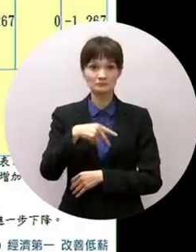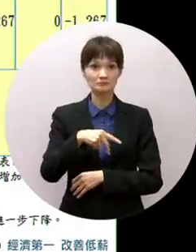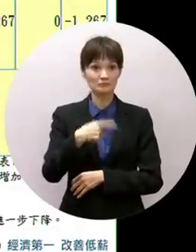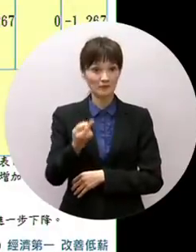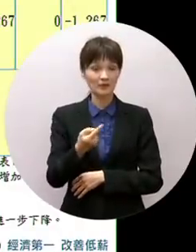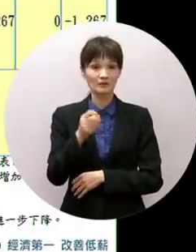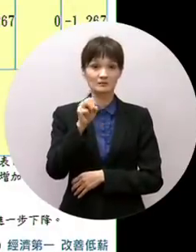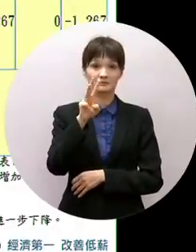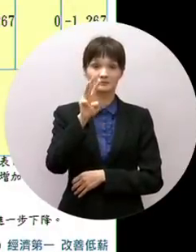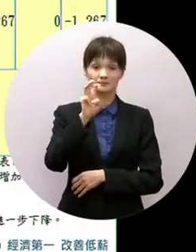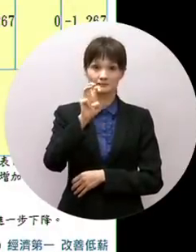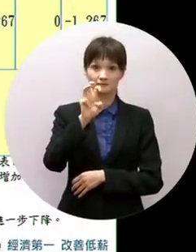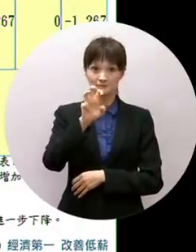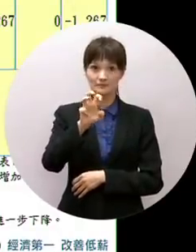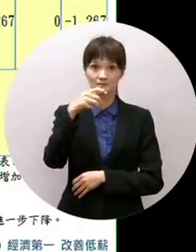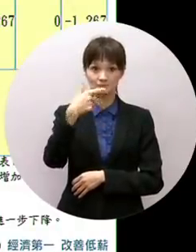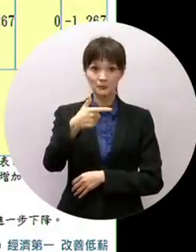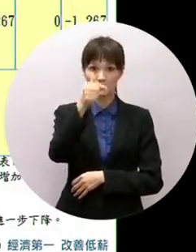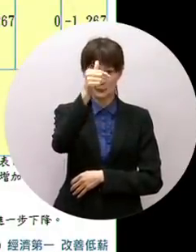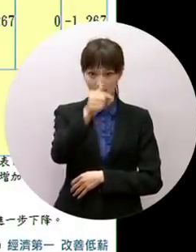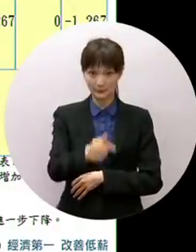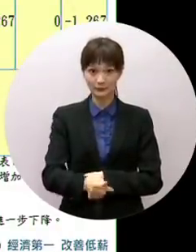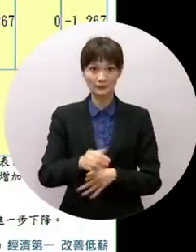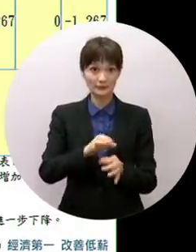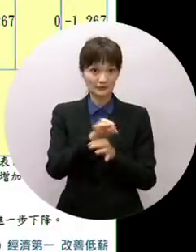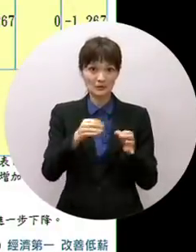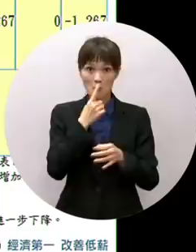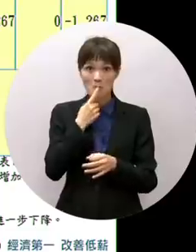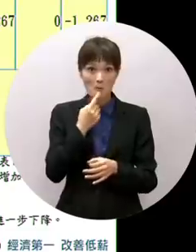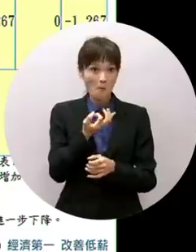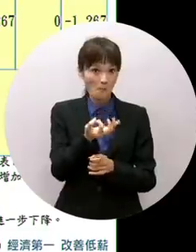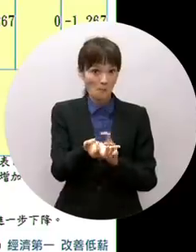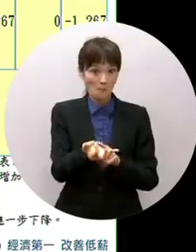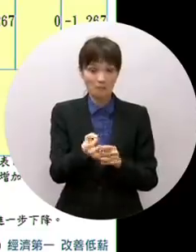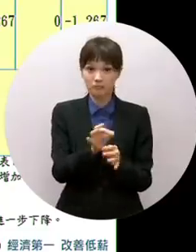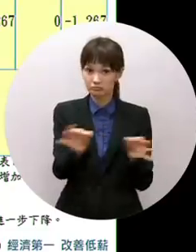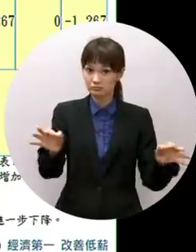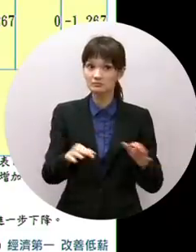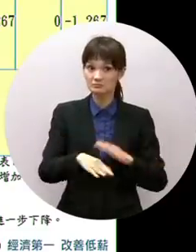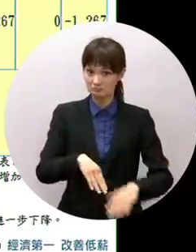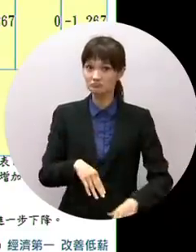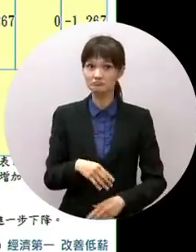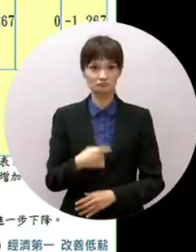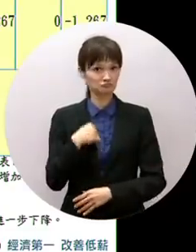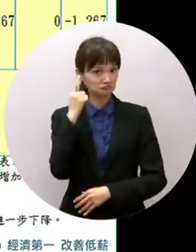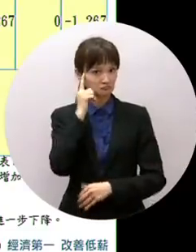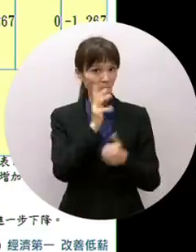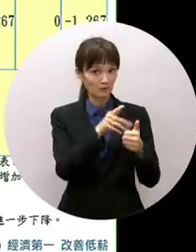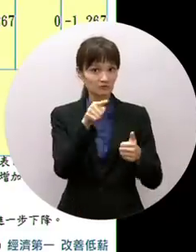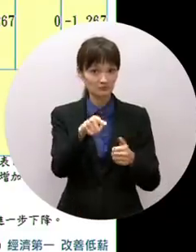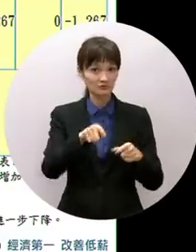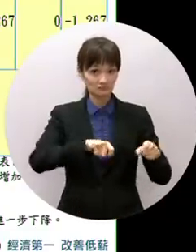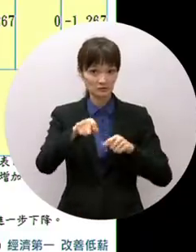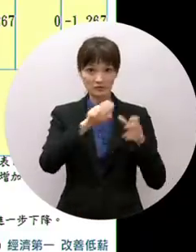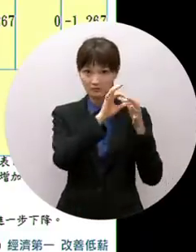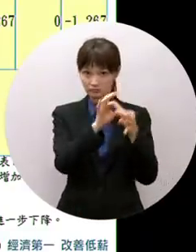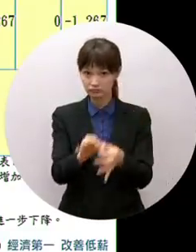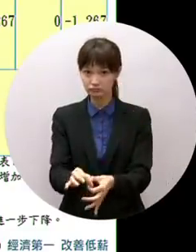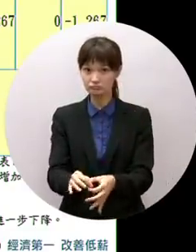386亿元的税计剩余的经济红利，请问院长，这个政策还要继续执行